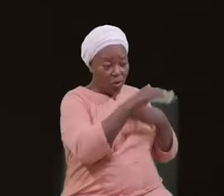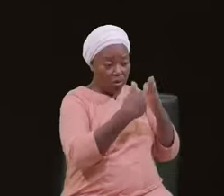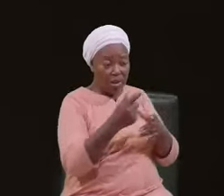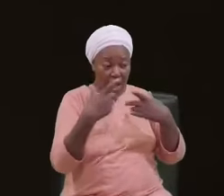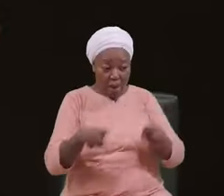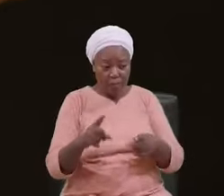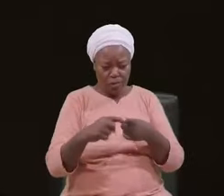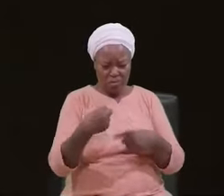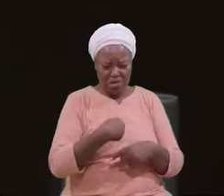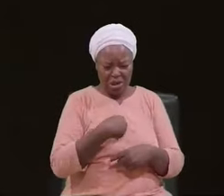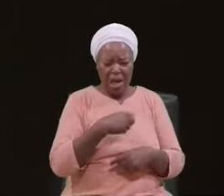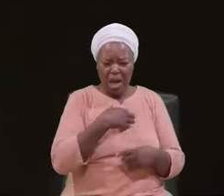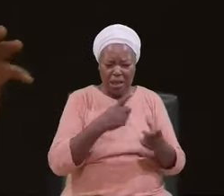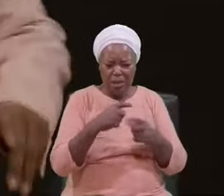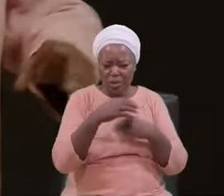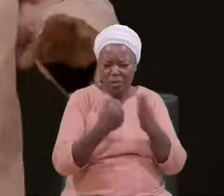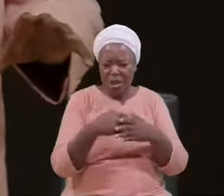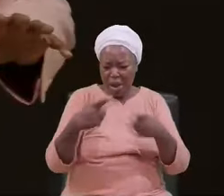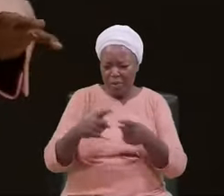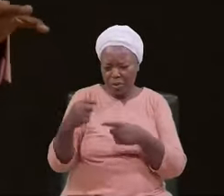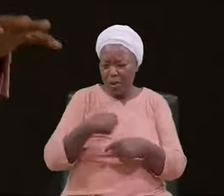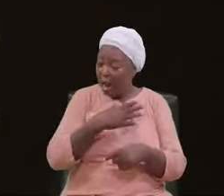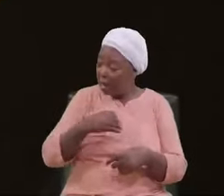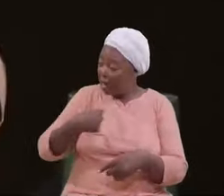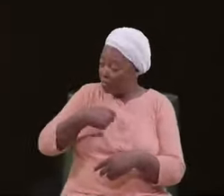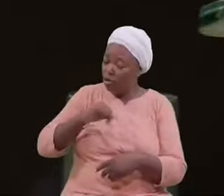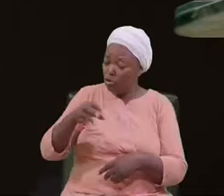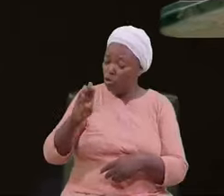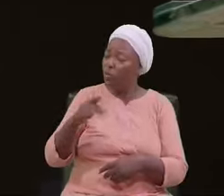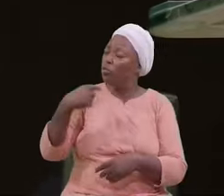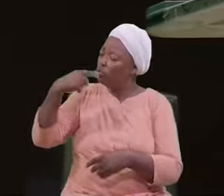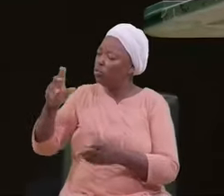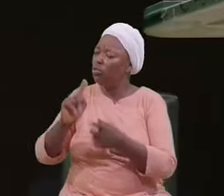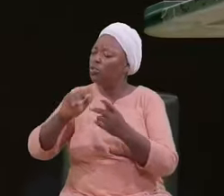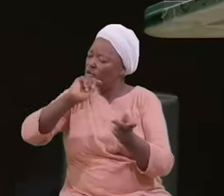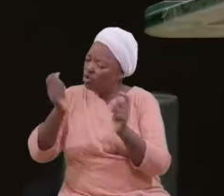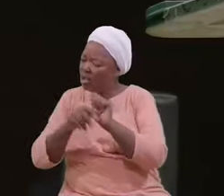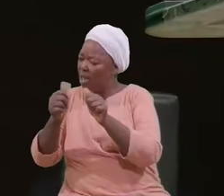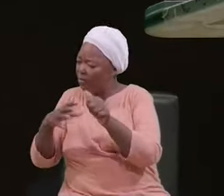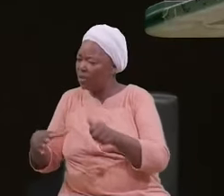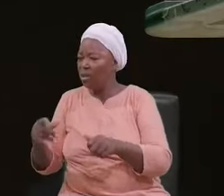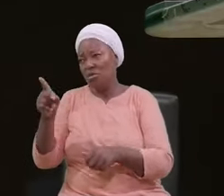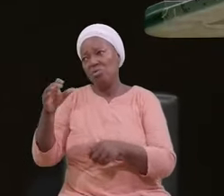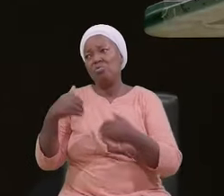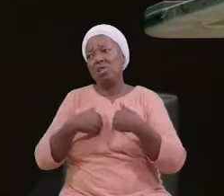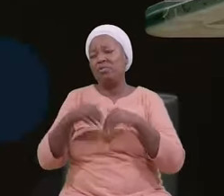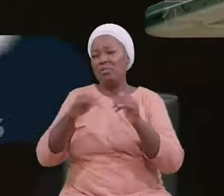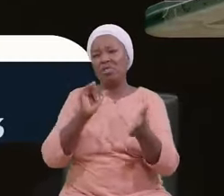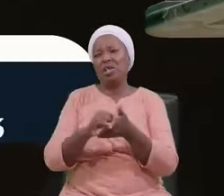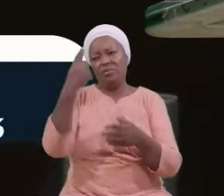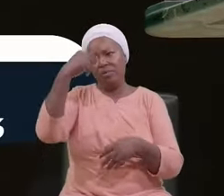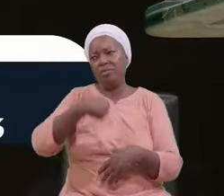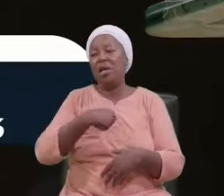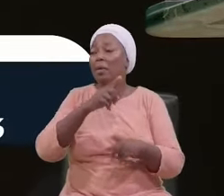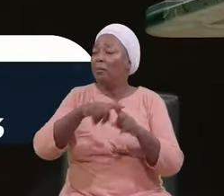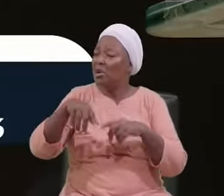sont arrivées et je te dis de tout inverser, tu l'aurais fait. Mais parce que j'ai